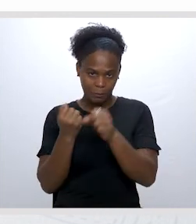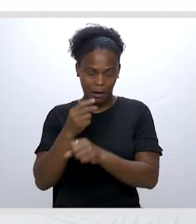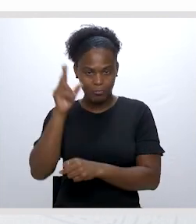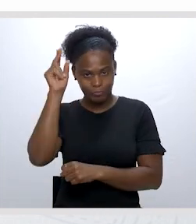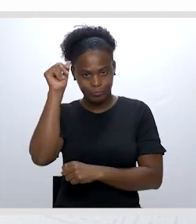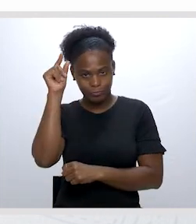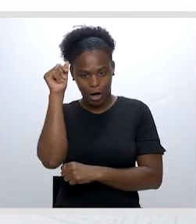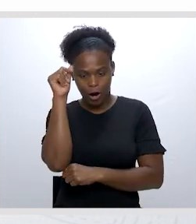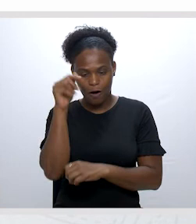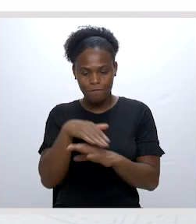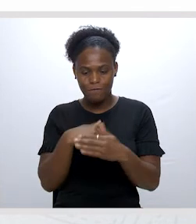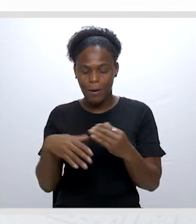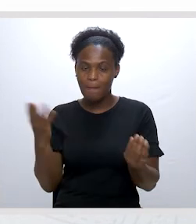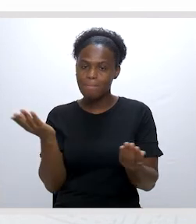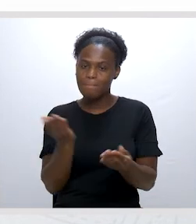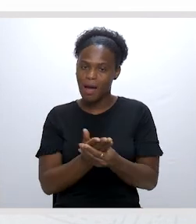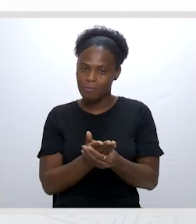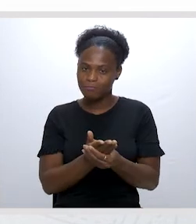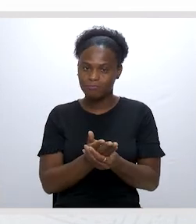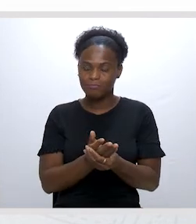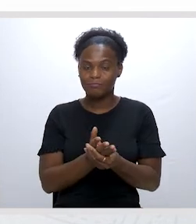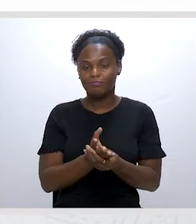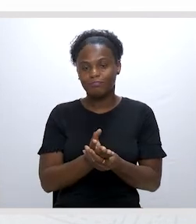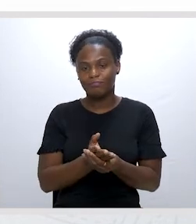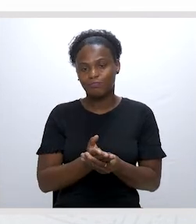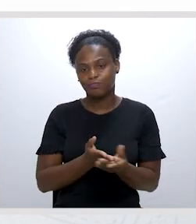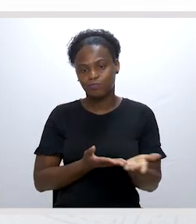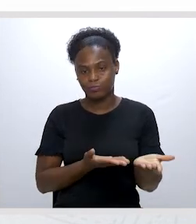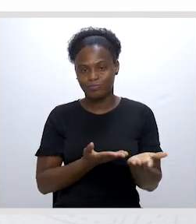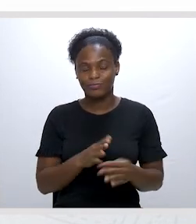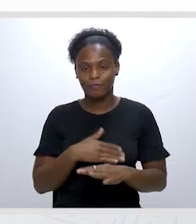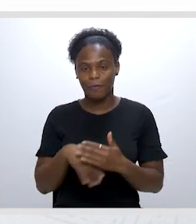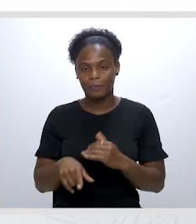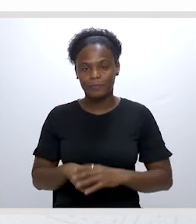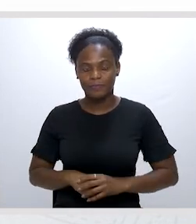les boulangères font du pain.